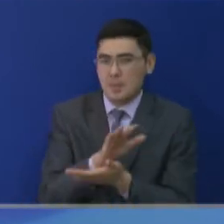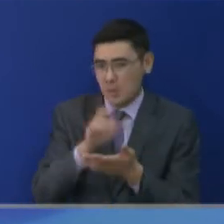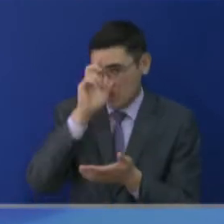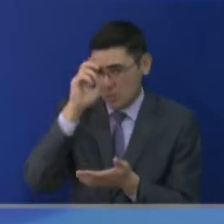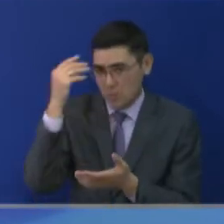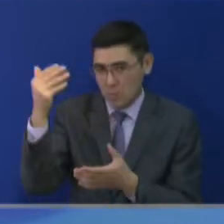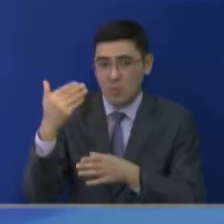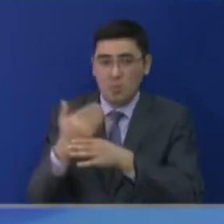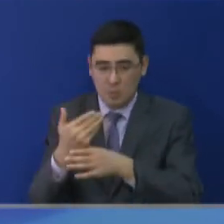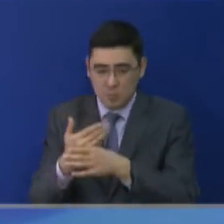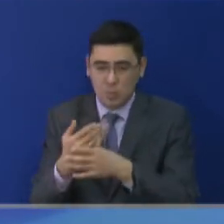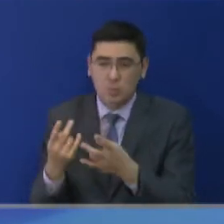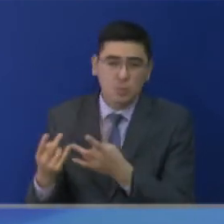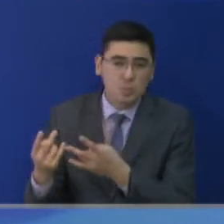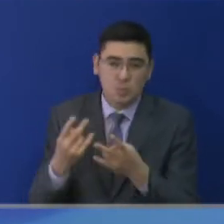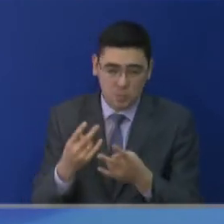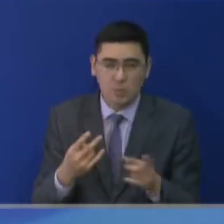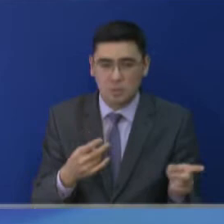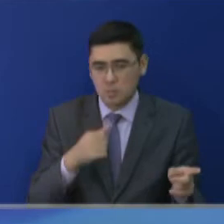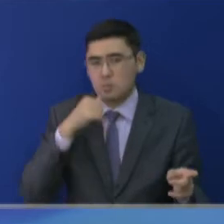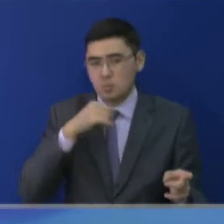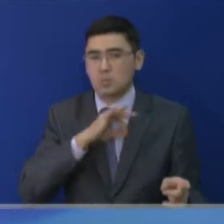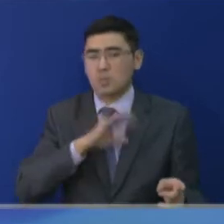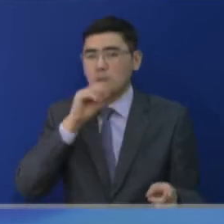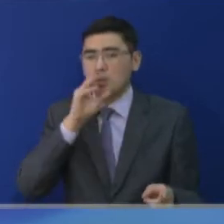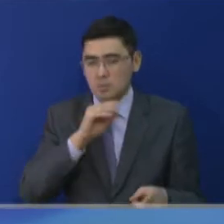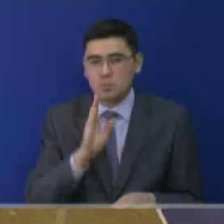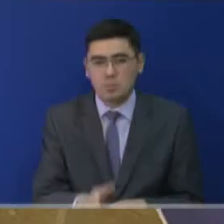көлеміне енетін барлық қажетті қызметтерді алуларына болады.